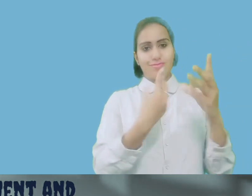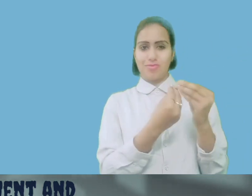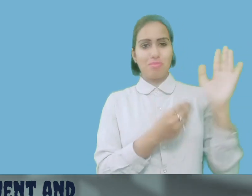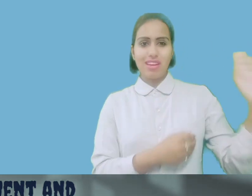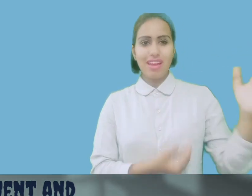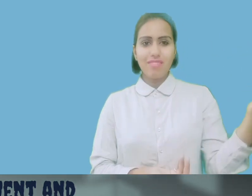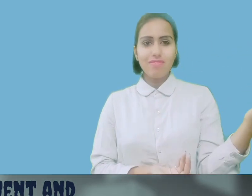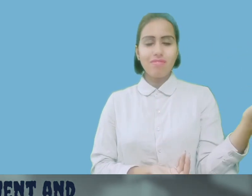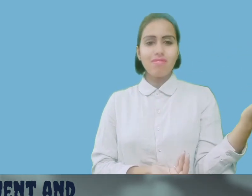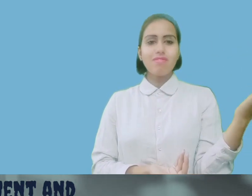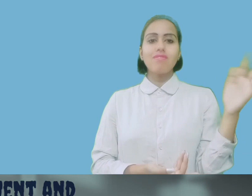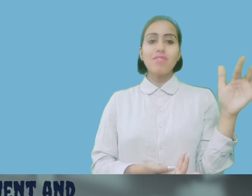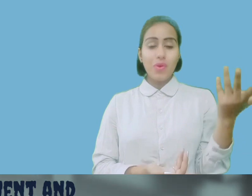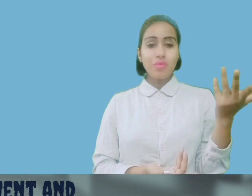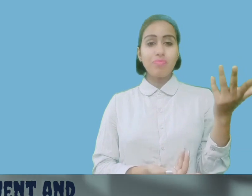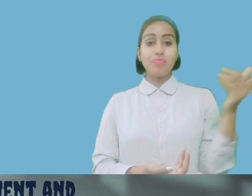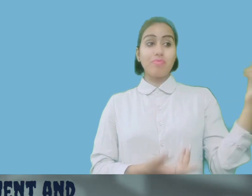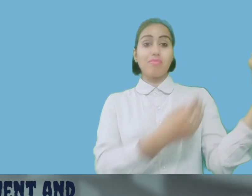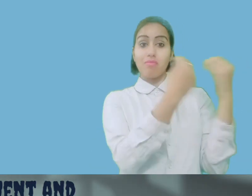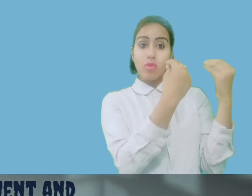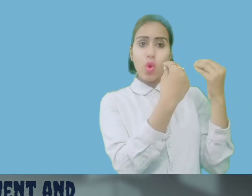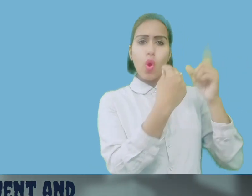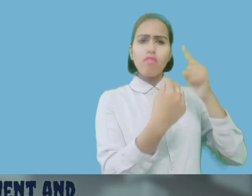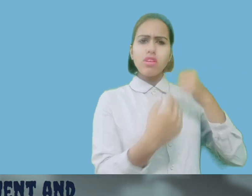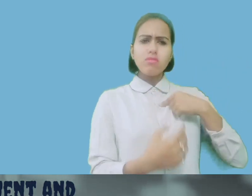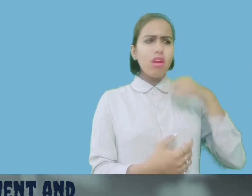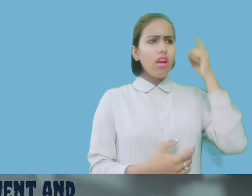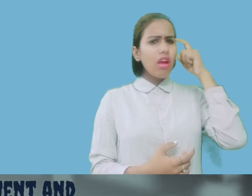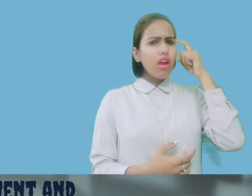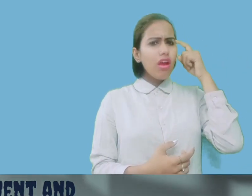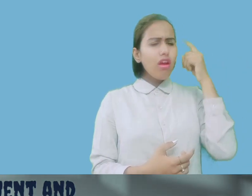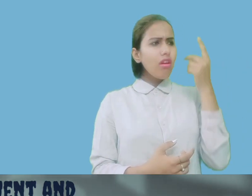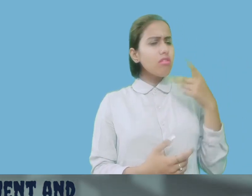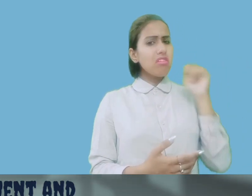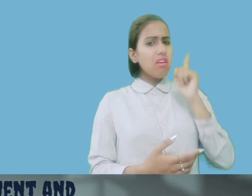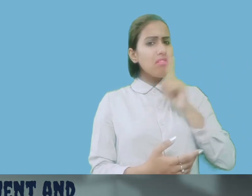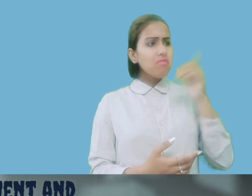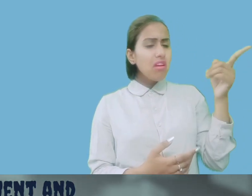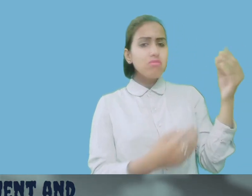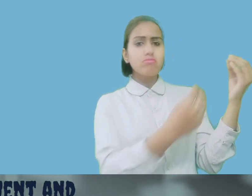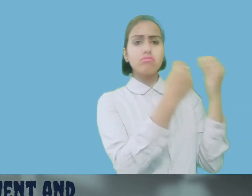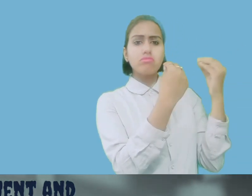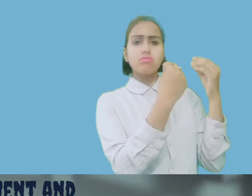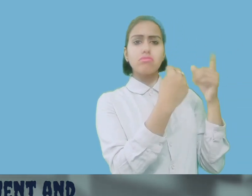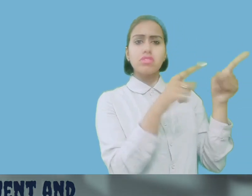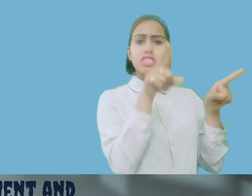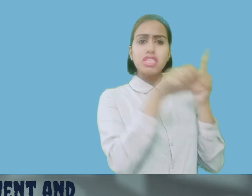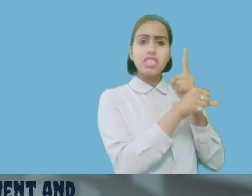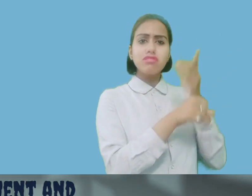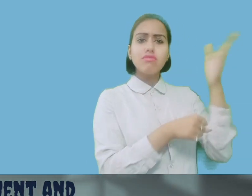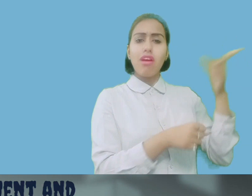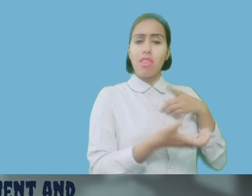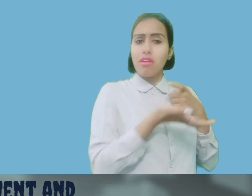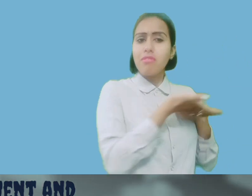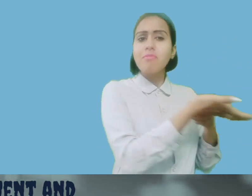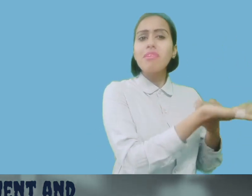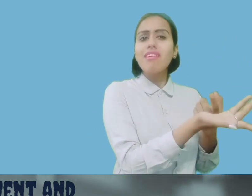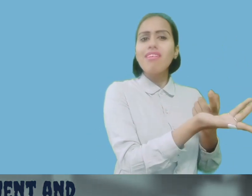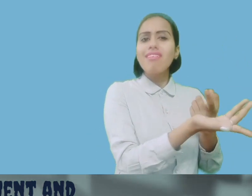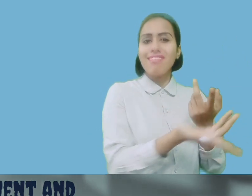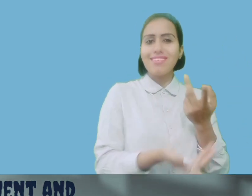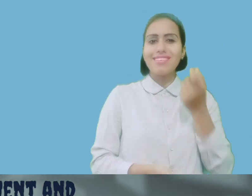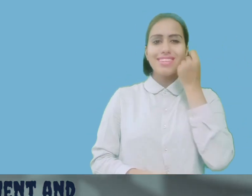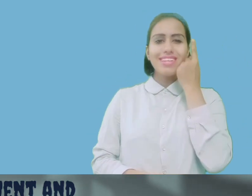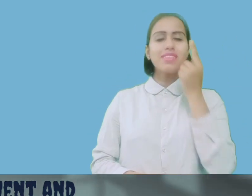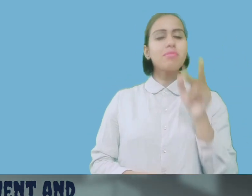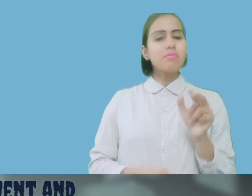जो ब्लाइंड हैं, वो समाज की मूल धारा से जुड़ नहीं पाते। और यहाँ भी जो शिक्षण संस्थान हैं उस तरह से उन